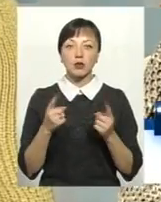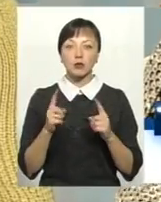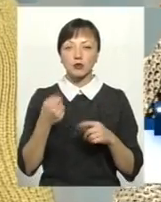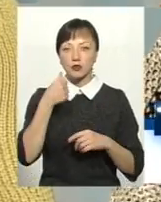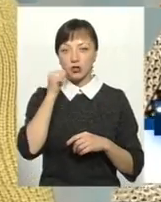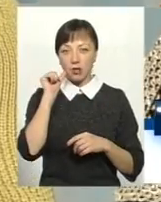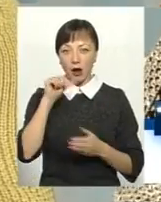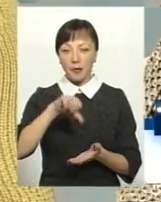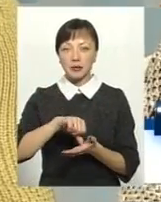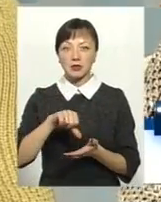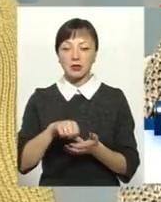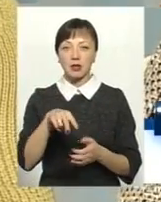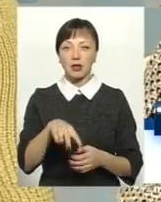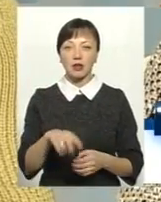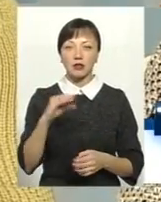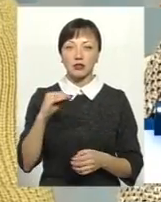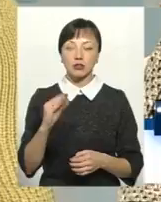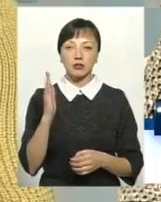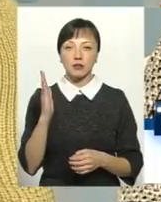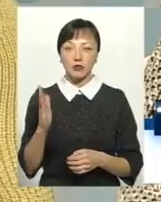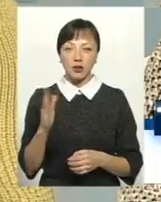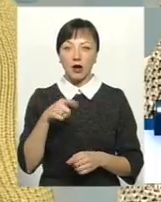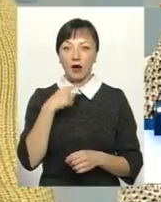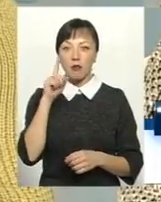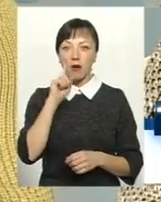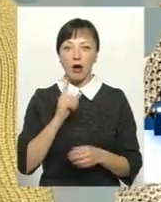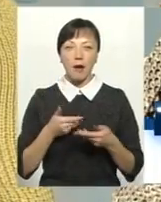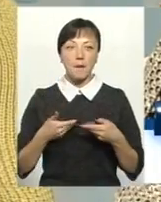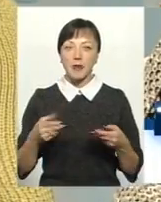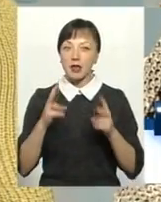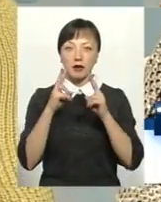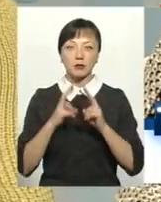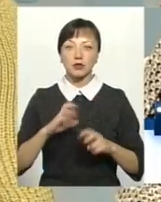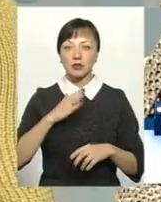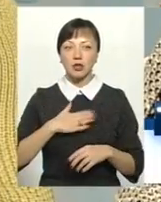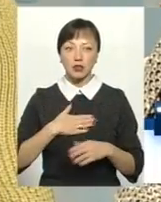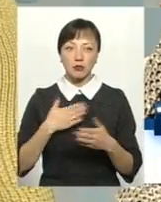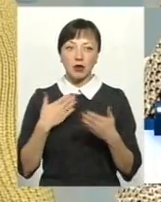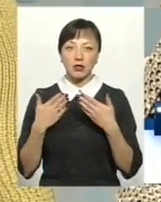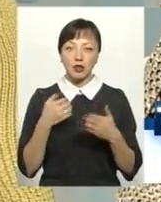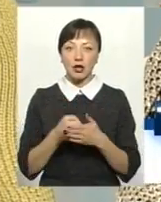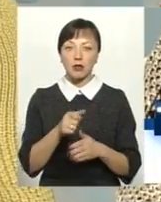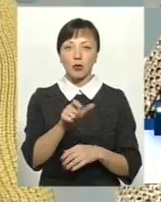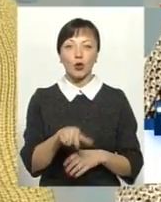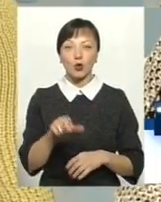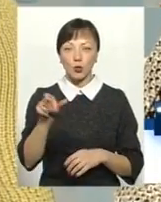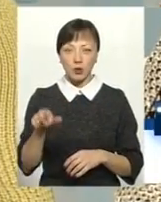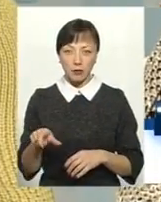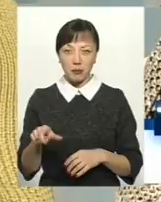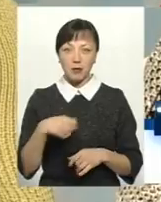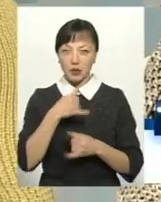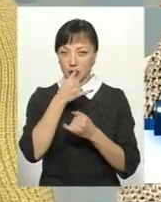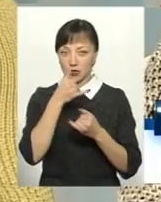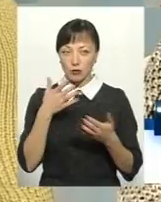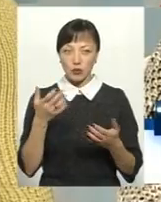вот вчера представители ЛЖВ, они говорили, что пока мы не разберемся с нашим отношением к людям, мы не